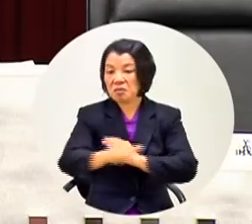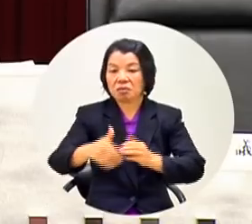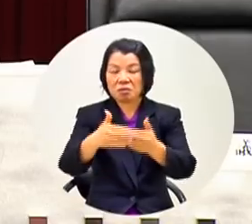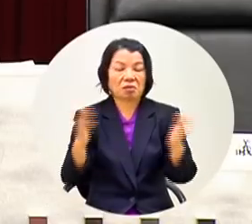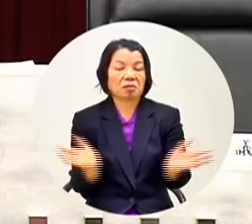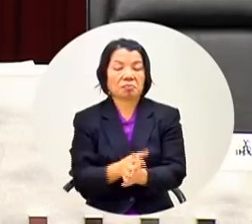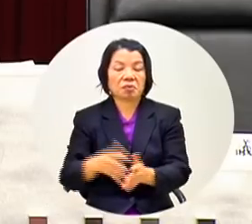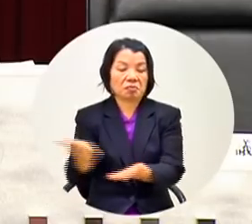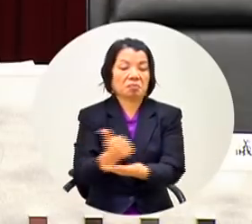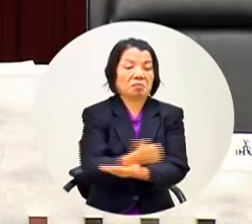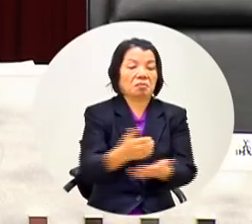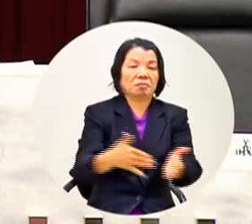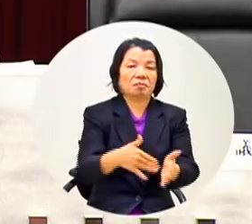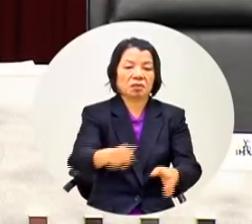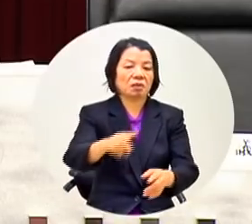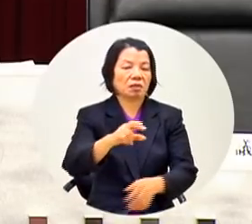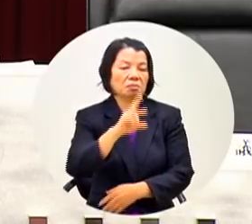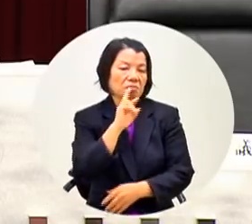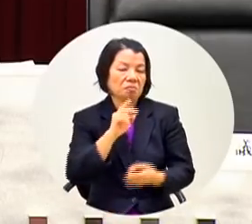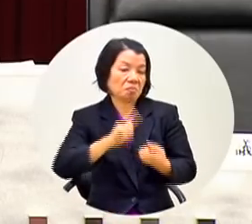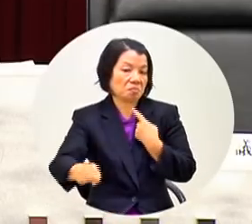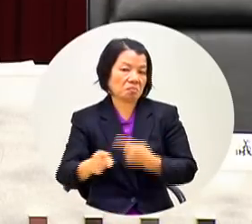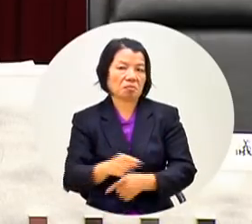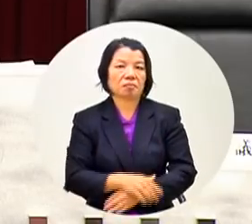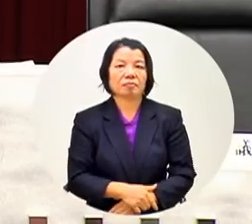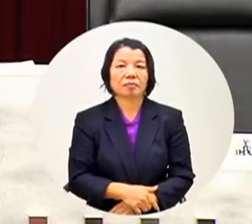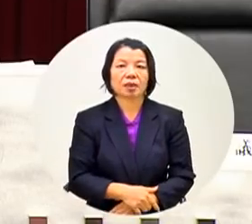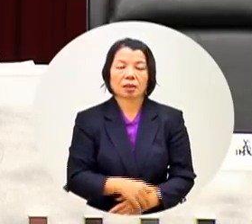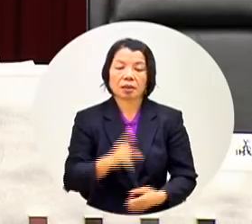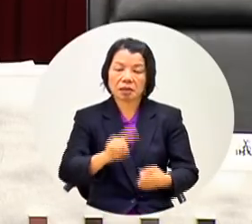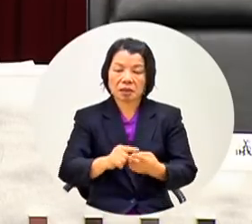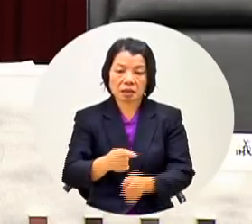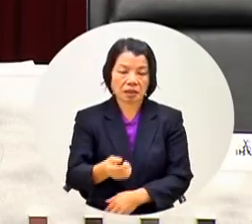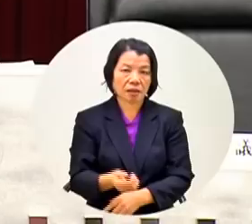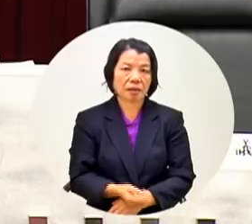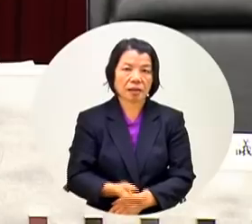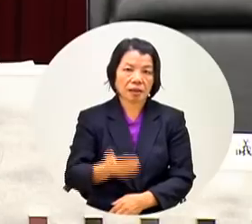征调做做的，人即马来替恁收尾，